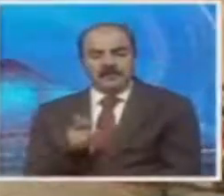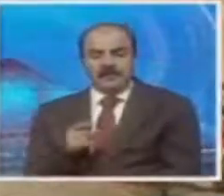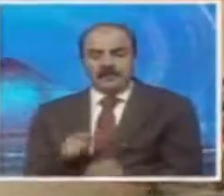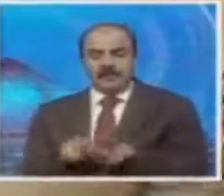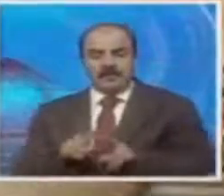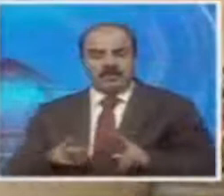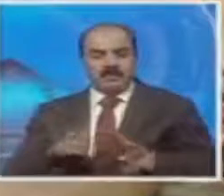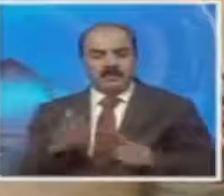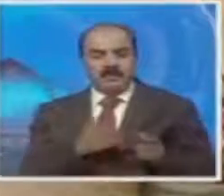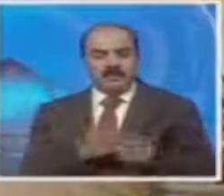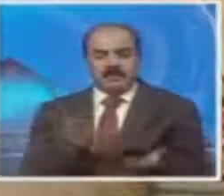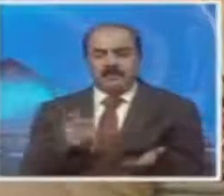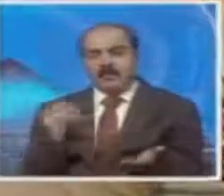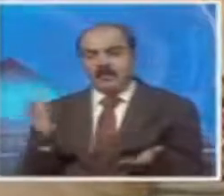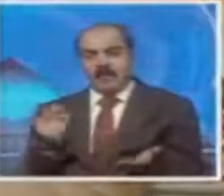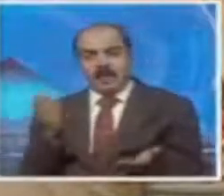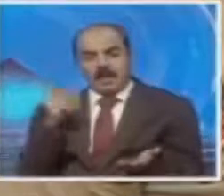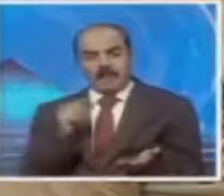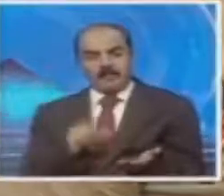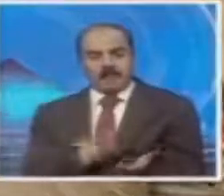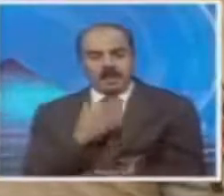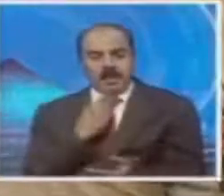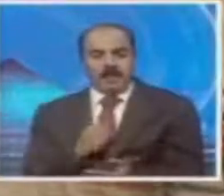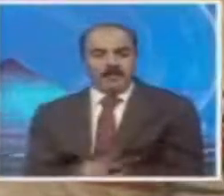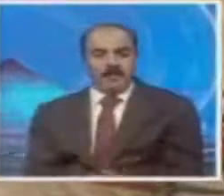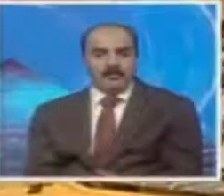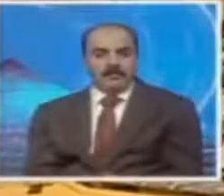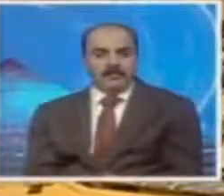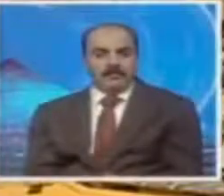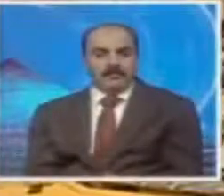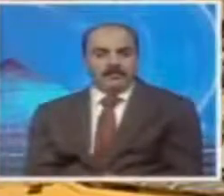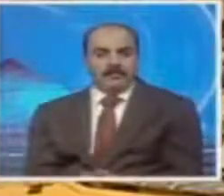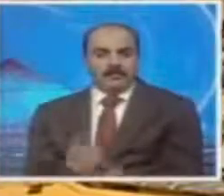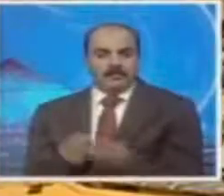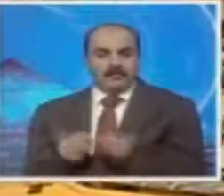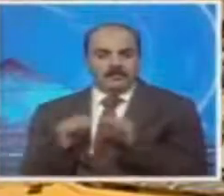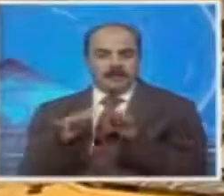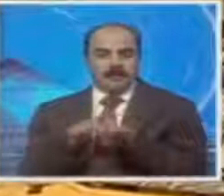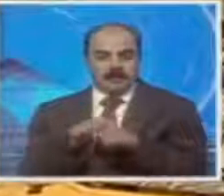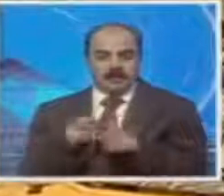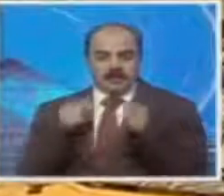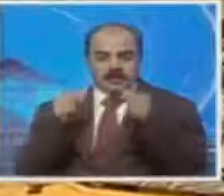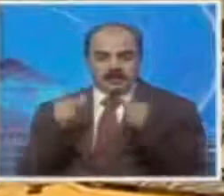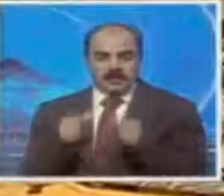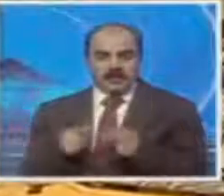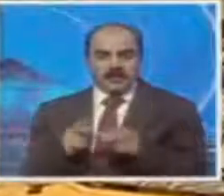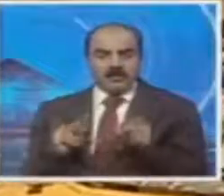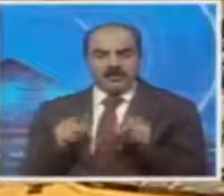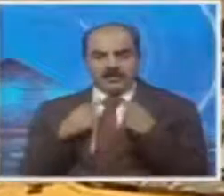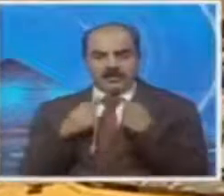120، حاجات كلها رخيصة يعني، حاجات حلوة يعني، حاجات ماركات كمان يعني. الإقبال زاد لما اللي اتعلن عنها في